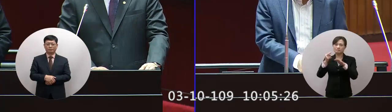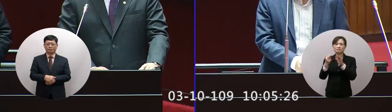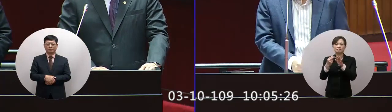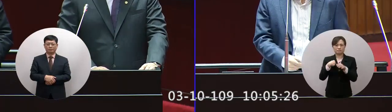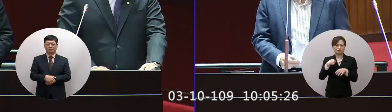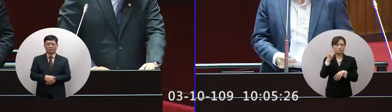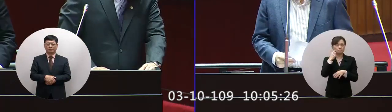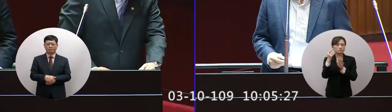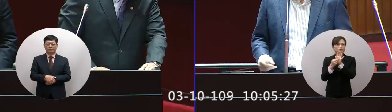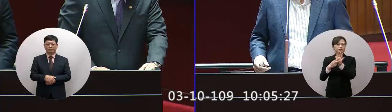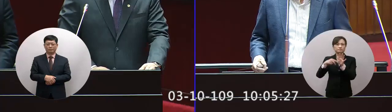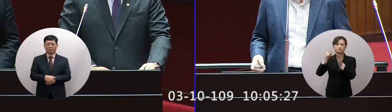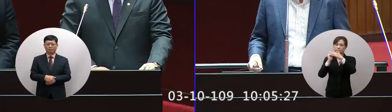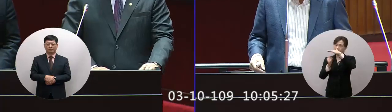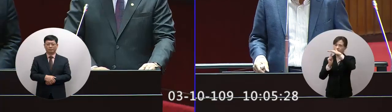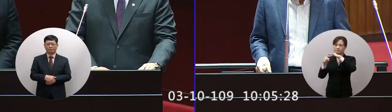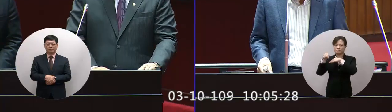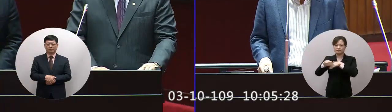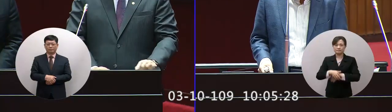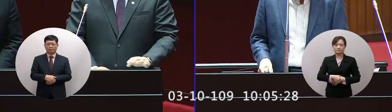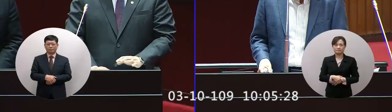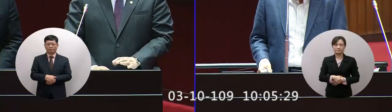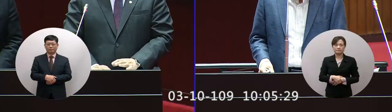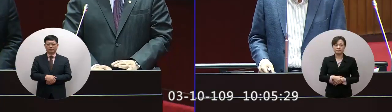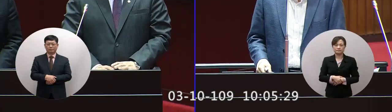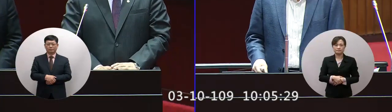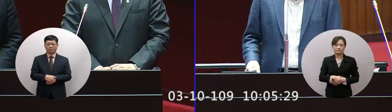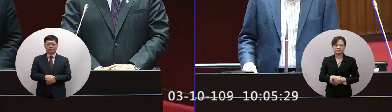啊。哎，